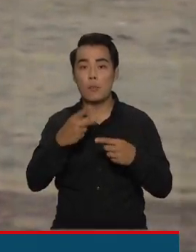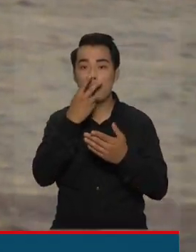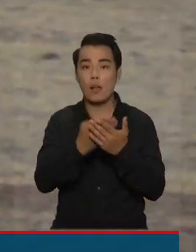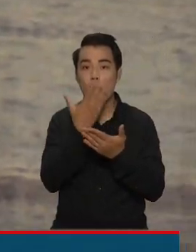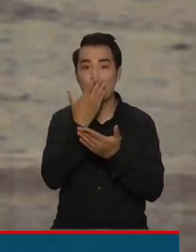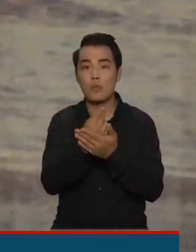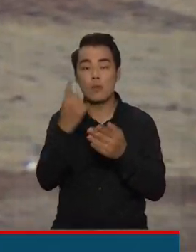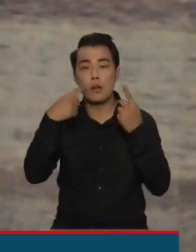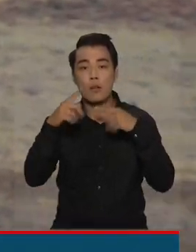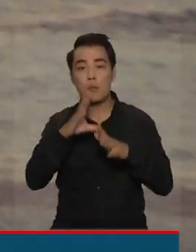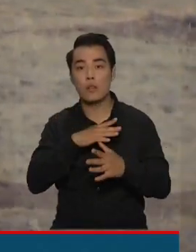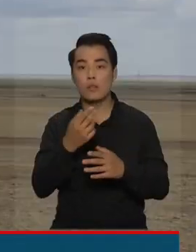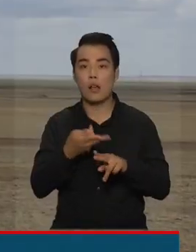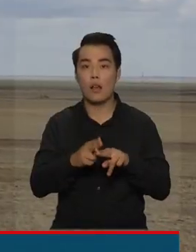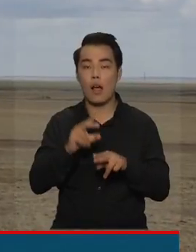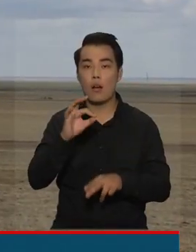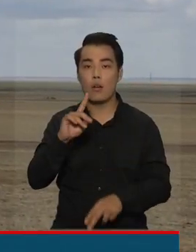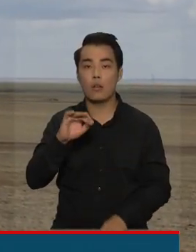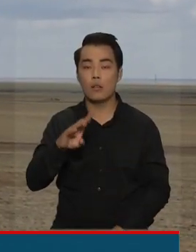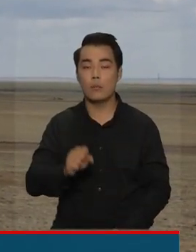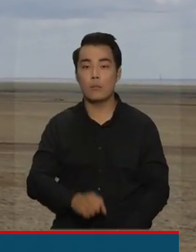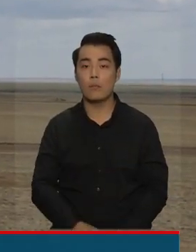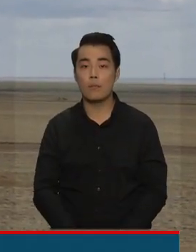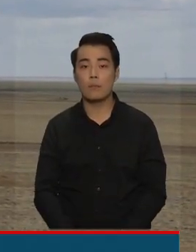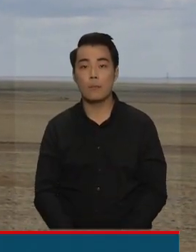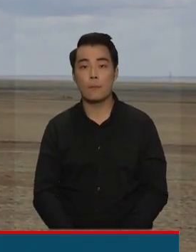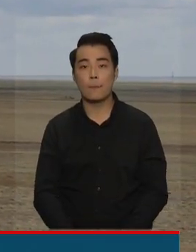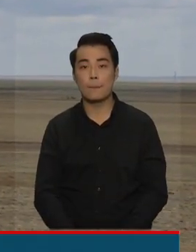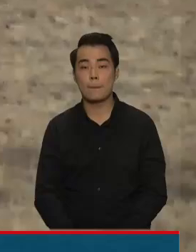свои умения в реальной охоте.